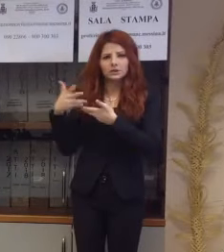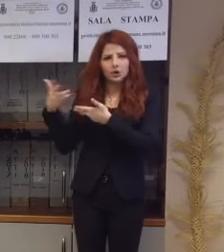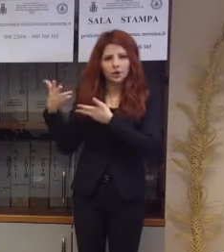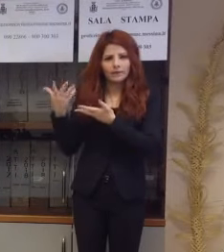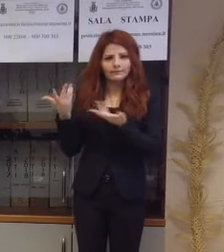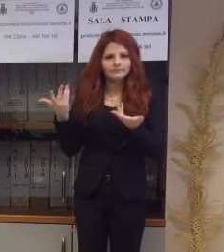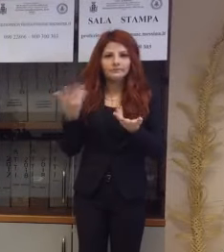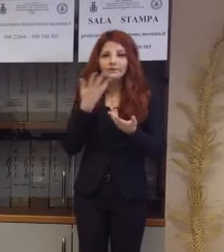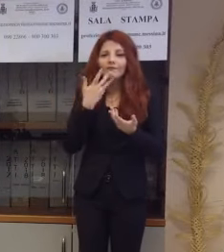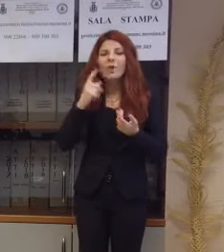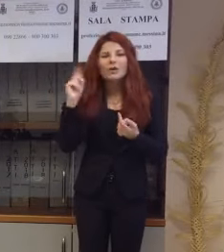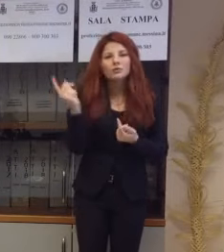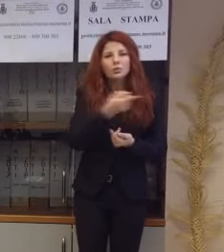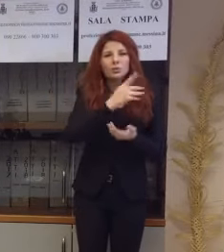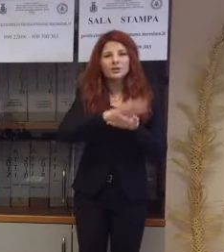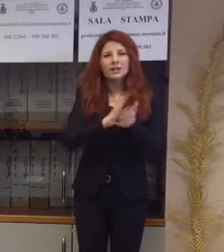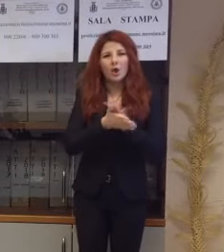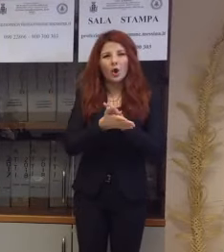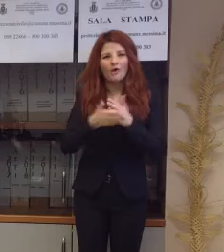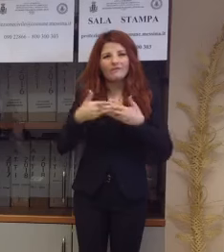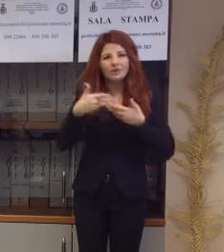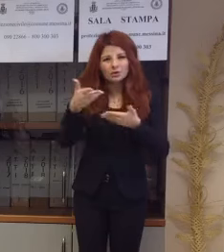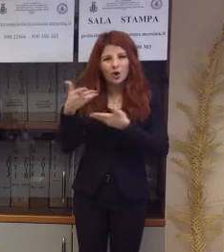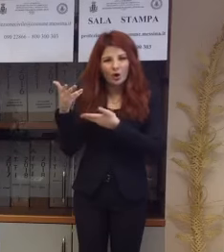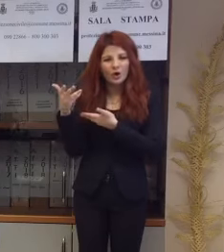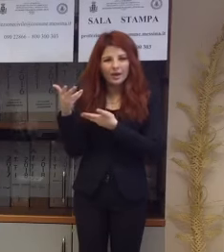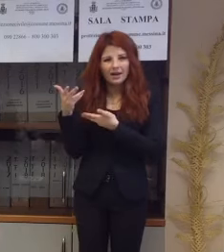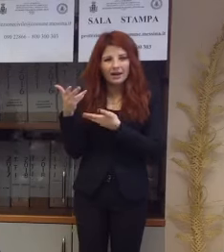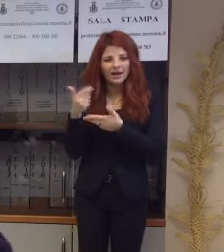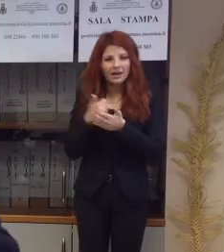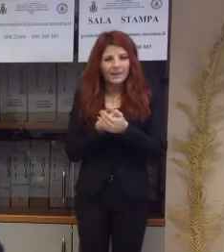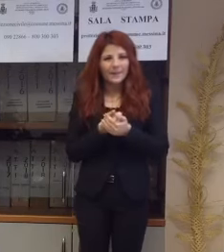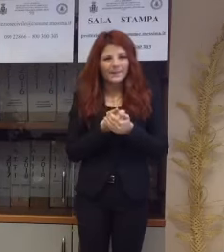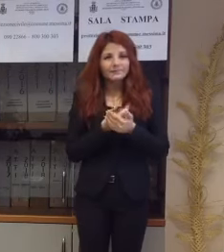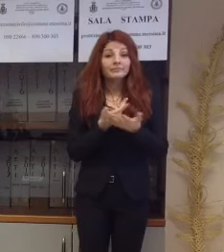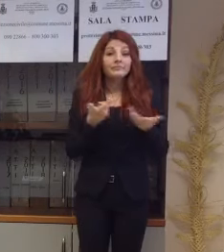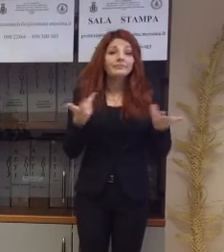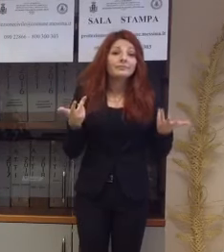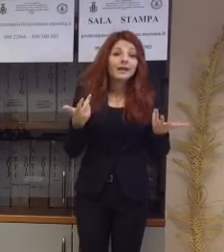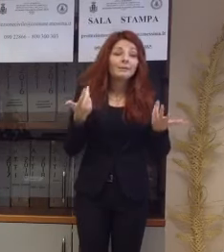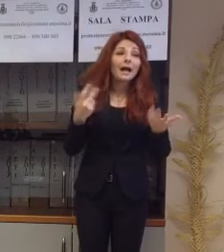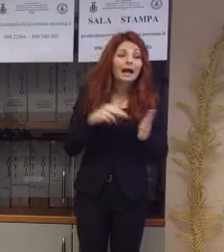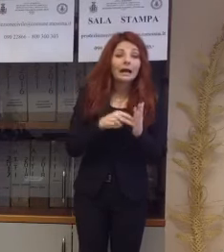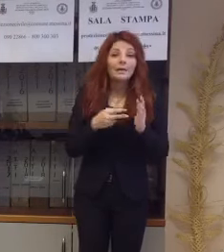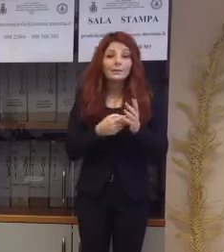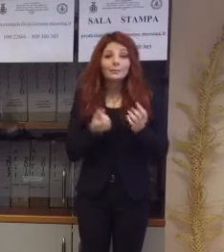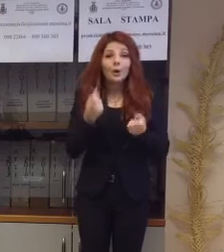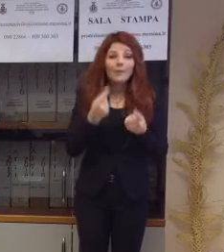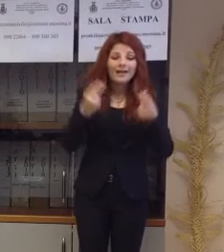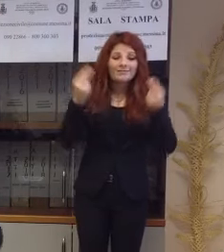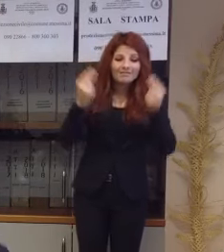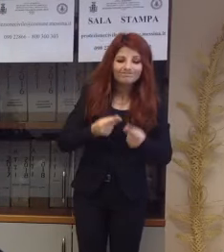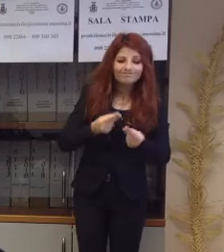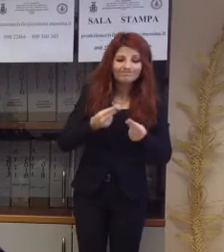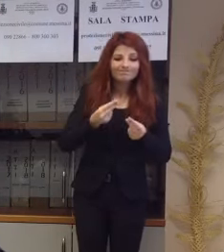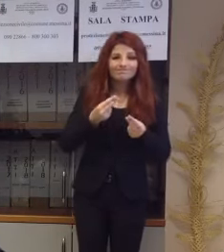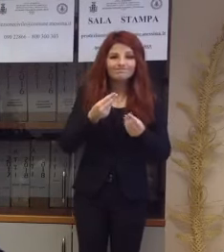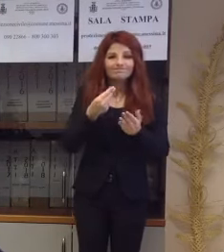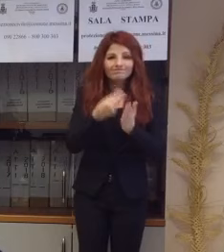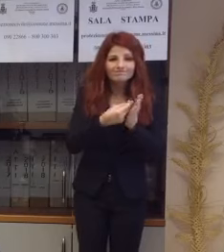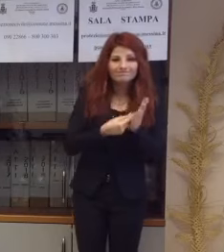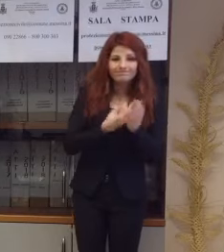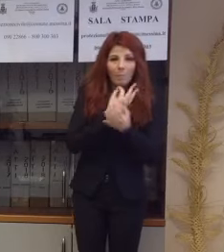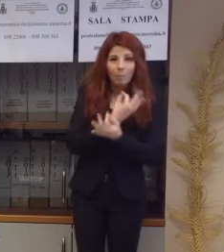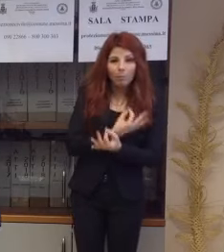di rendicontazione, quindi siccome di ognuno poi dobbiamo fare dei clienti il cruscotto per poter fare la rendicontazione, non possiamo lasciare la procedura aperta a